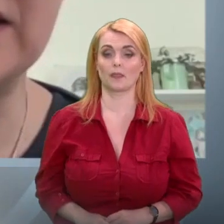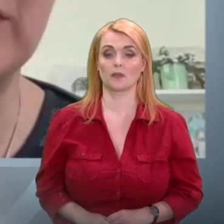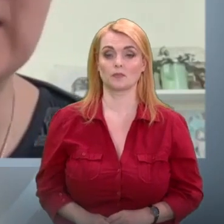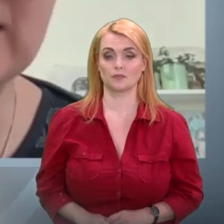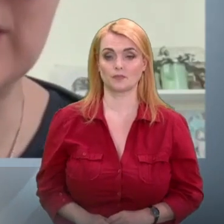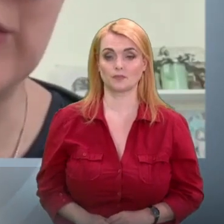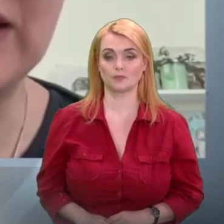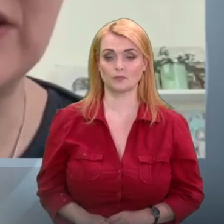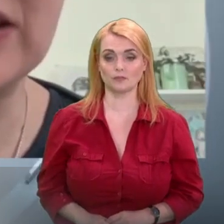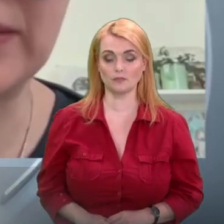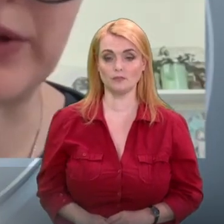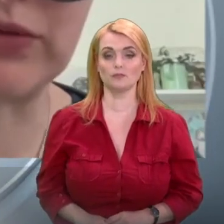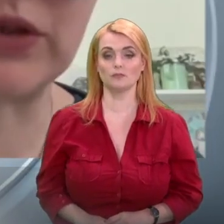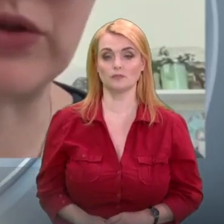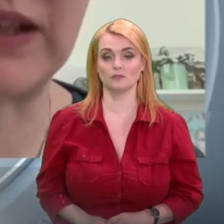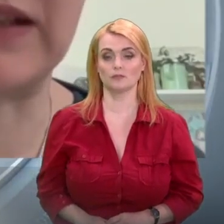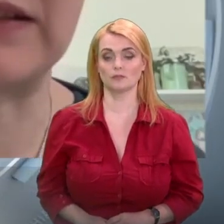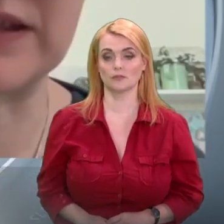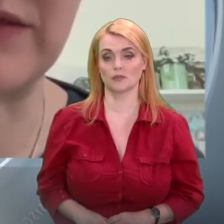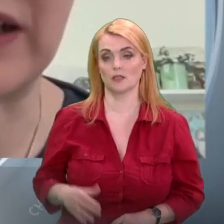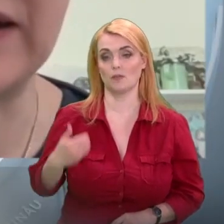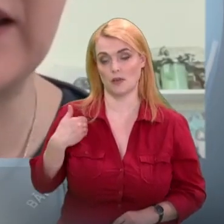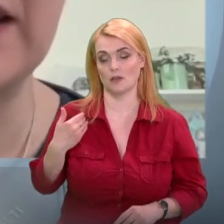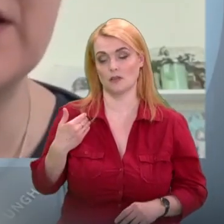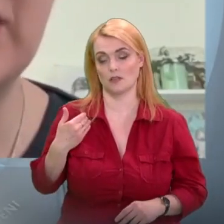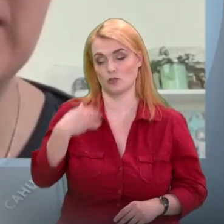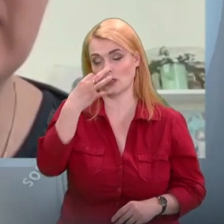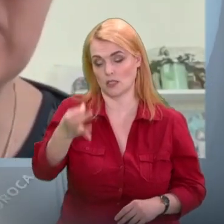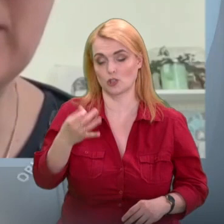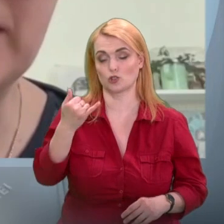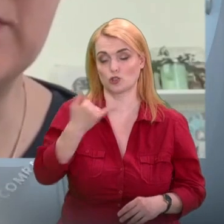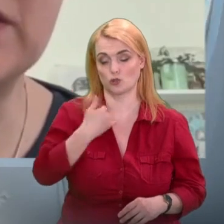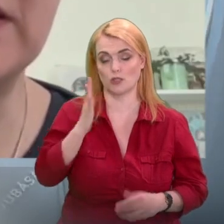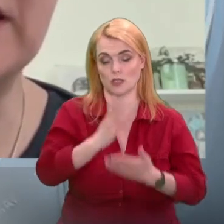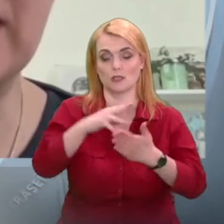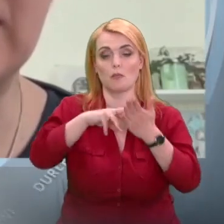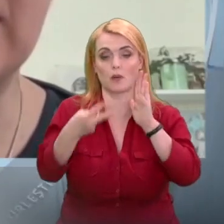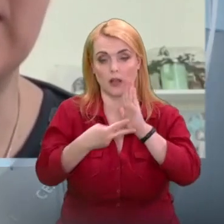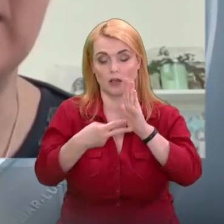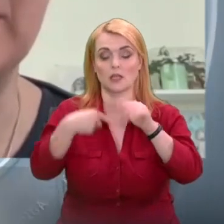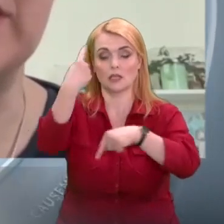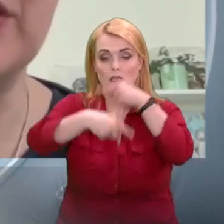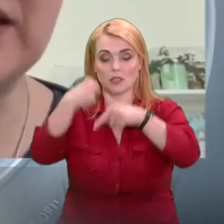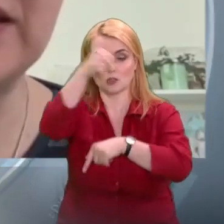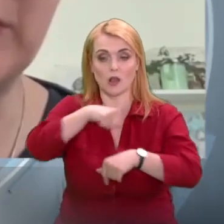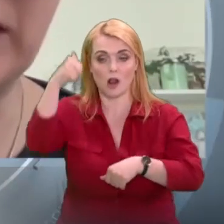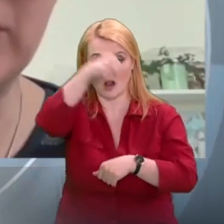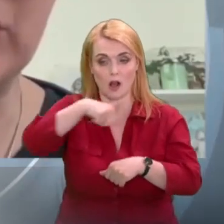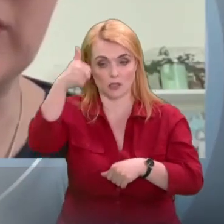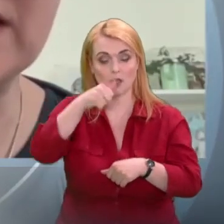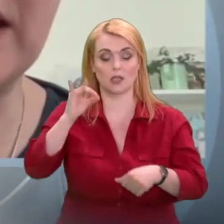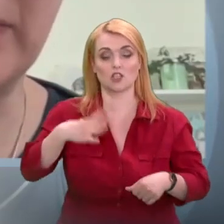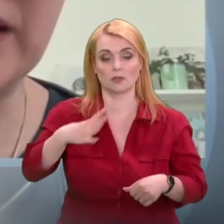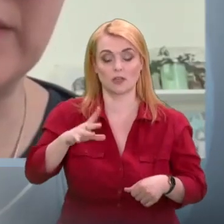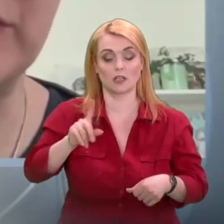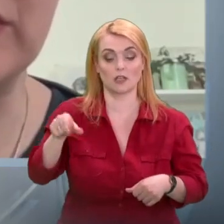la dezvoltarea sectorului energetic pe următorii câțiva ani și ne așteptăm ca și în Republica